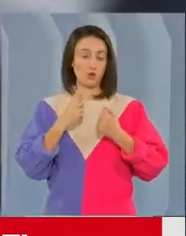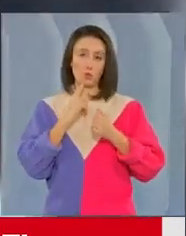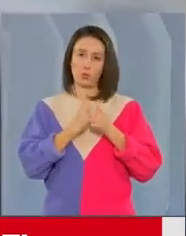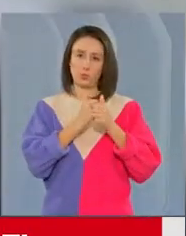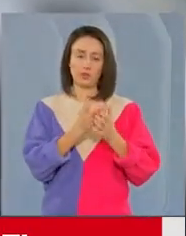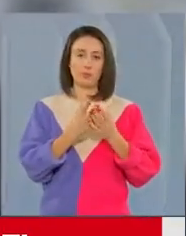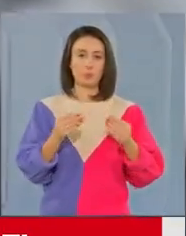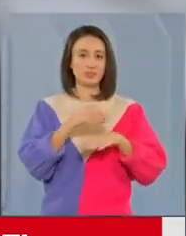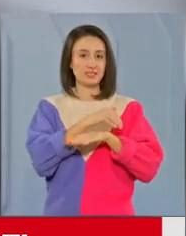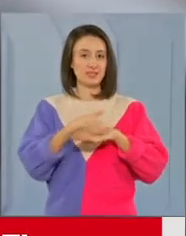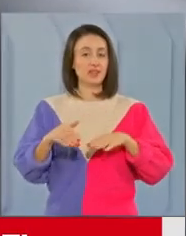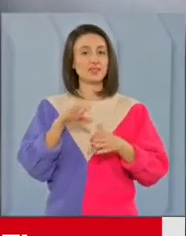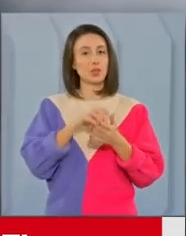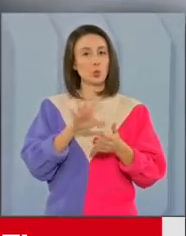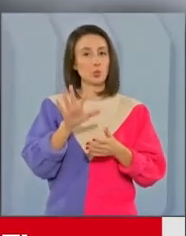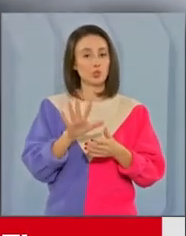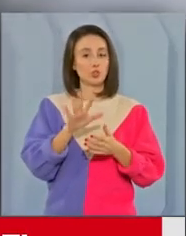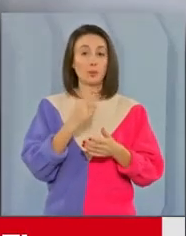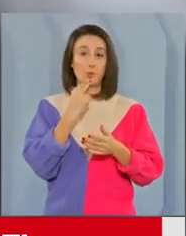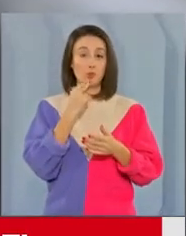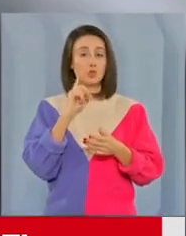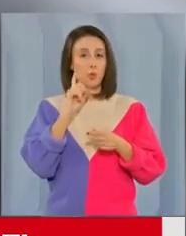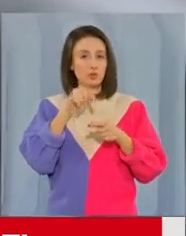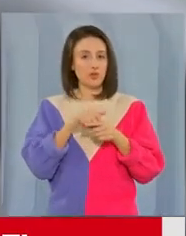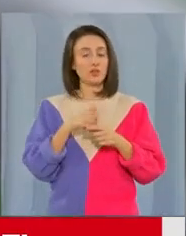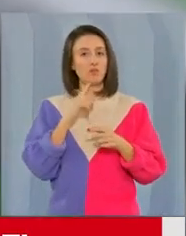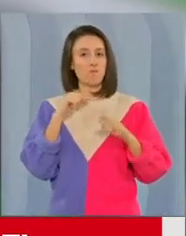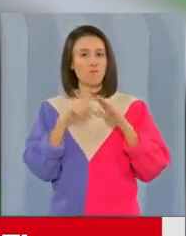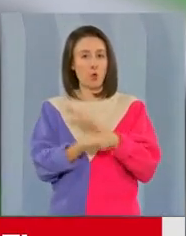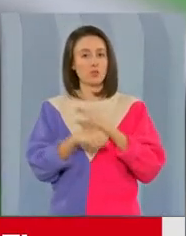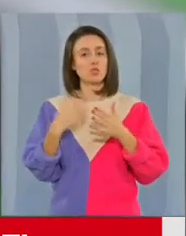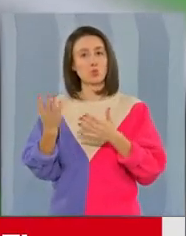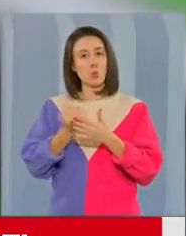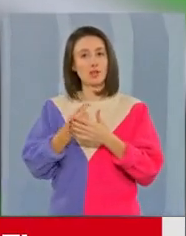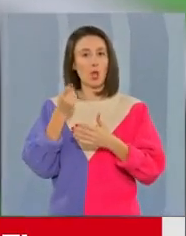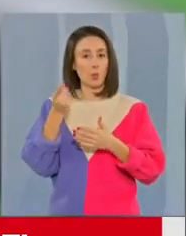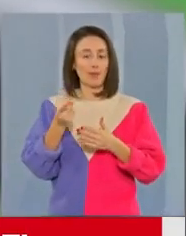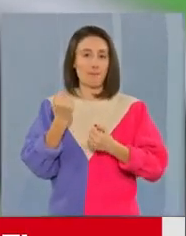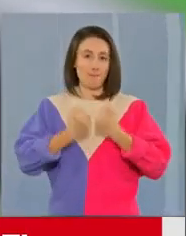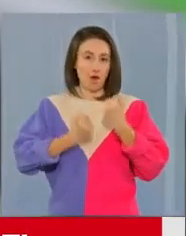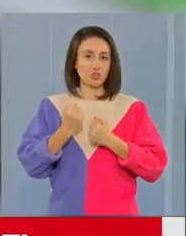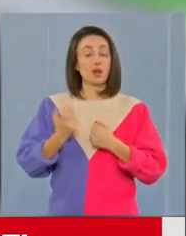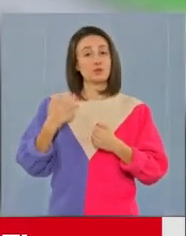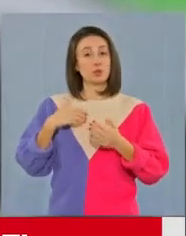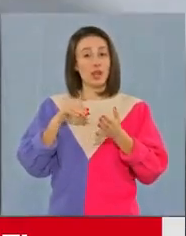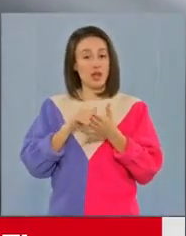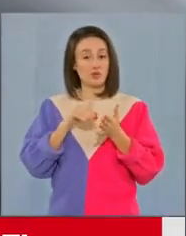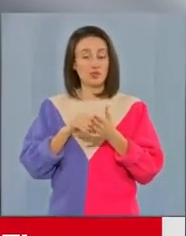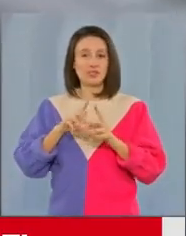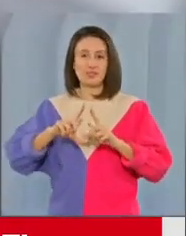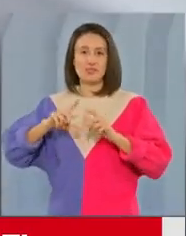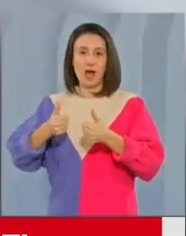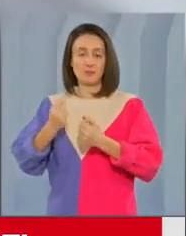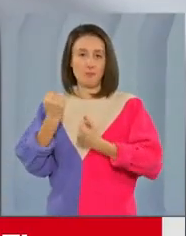urmărit pe mai multe străzi ale sectorului 5, polițiștii au intervenit în forță pentru scoaterea acestuia din mașină, fiind nevoiți să sară